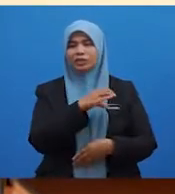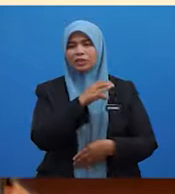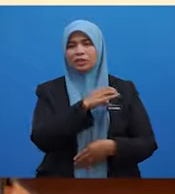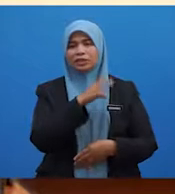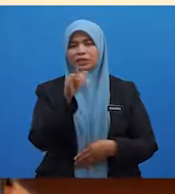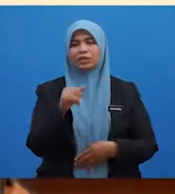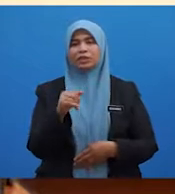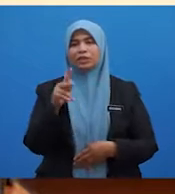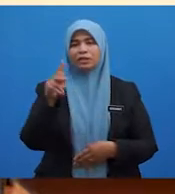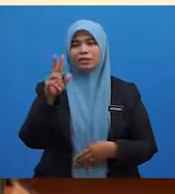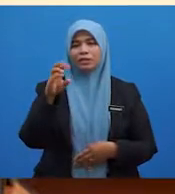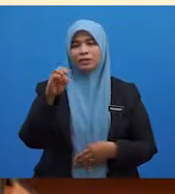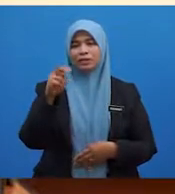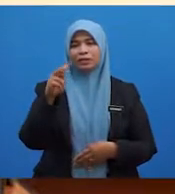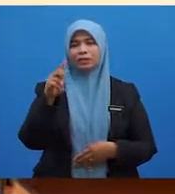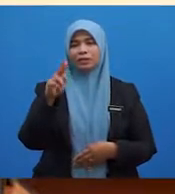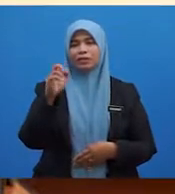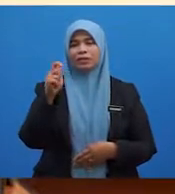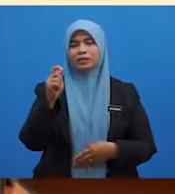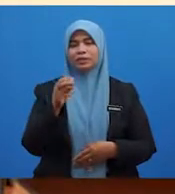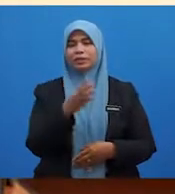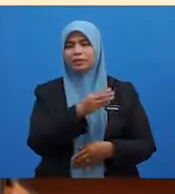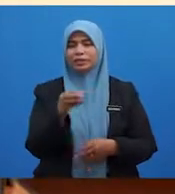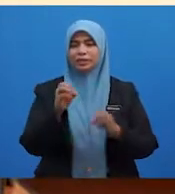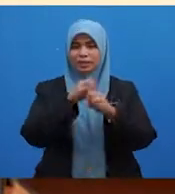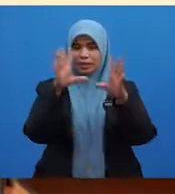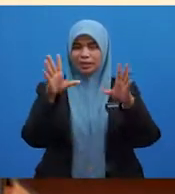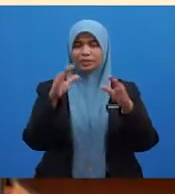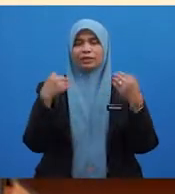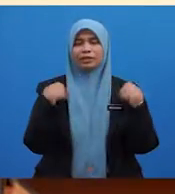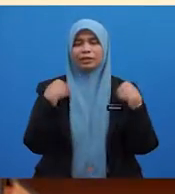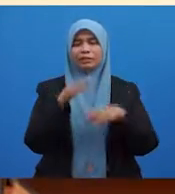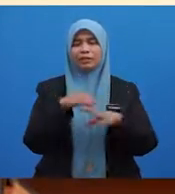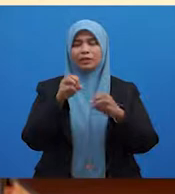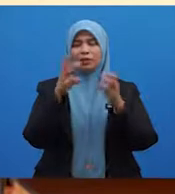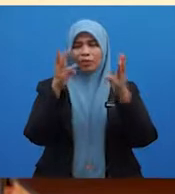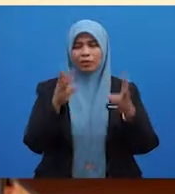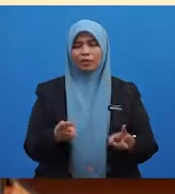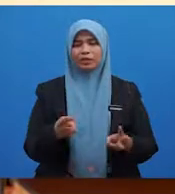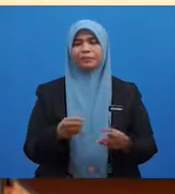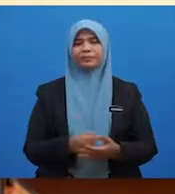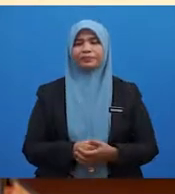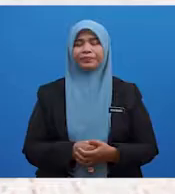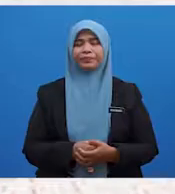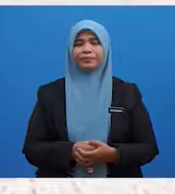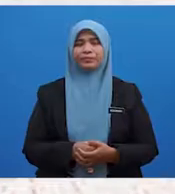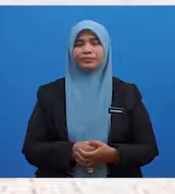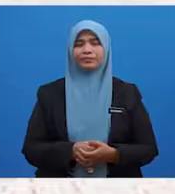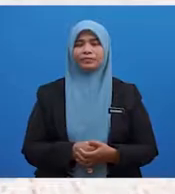yang konkret dan jelas ada pada watak yang dipinta dalam